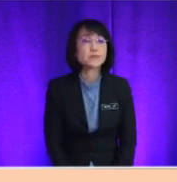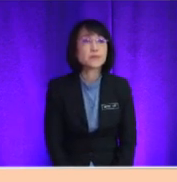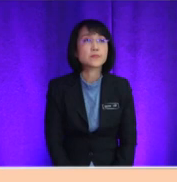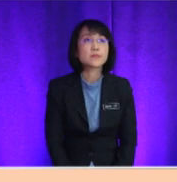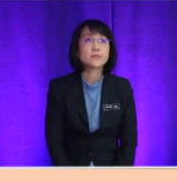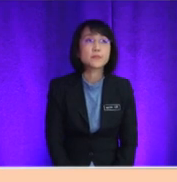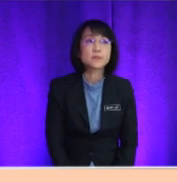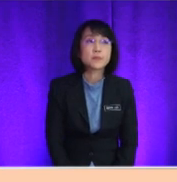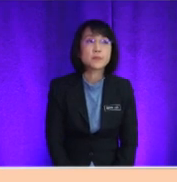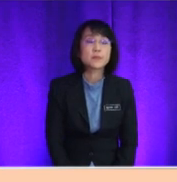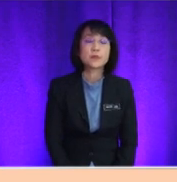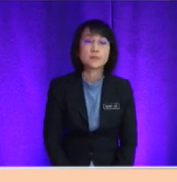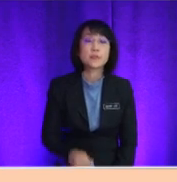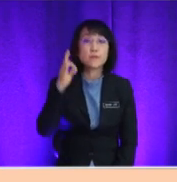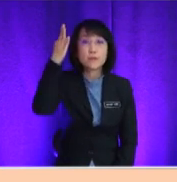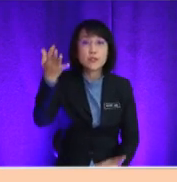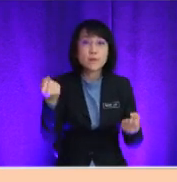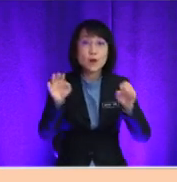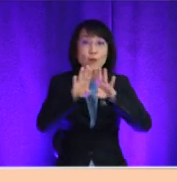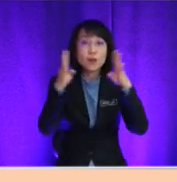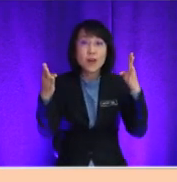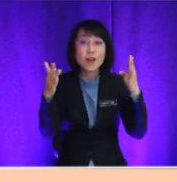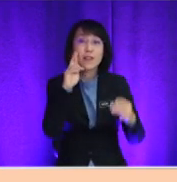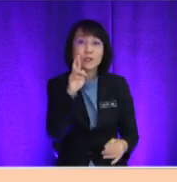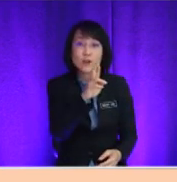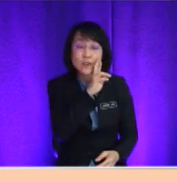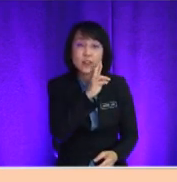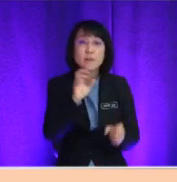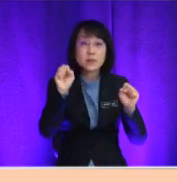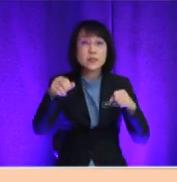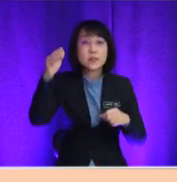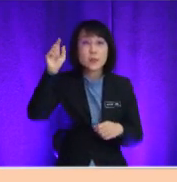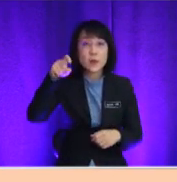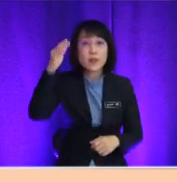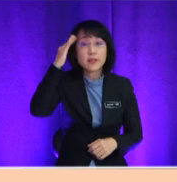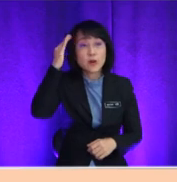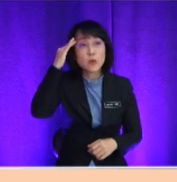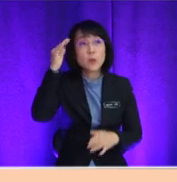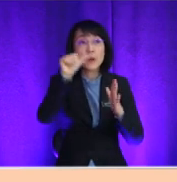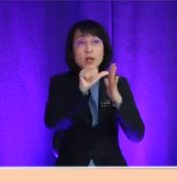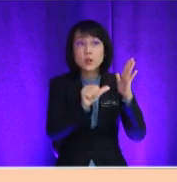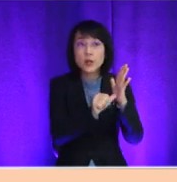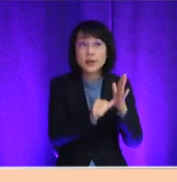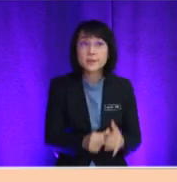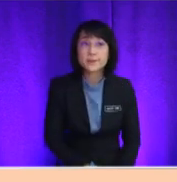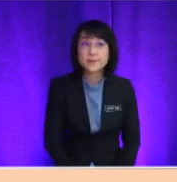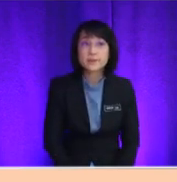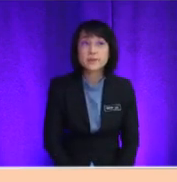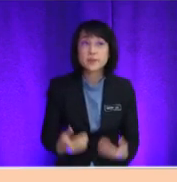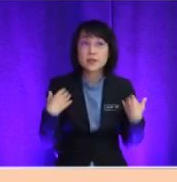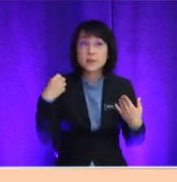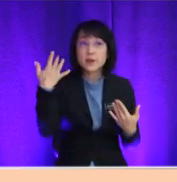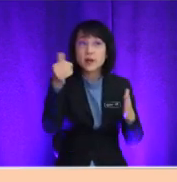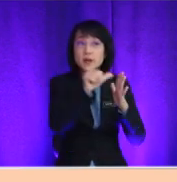nah buka restoran Jadi mungkin kita tahu apa peraturan di dekat sini ada beberapa peraturan